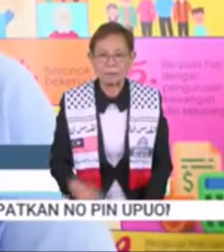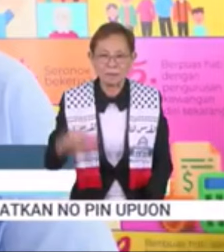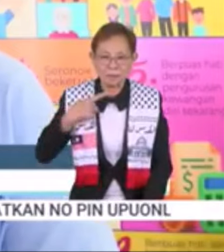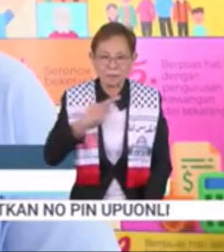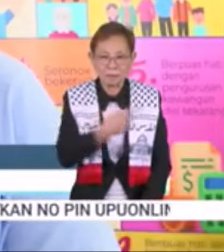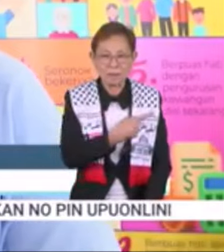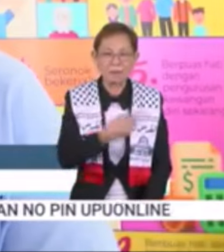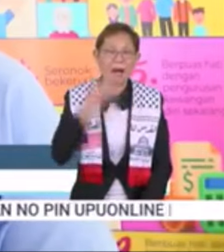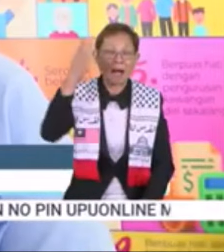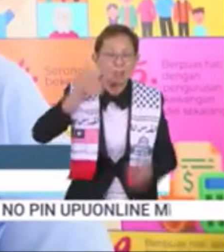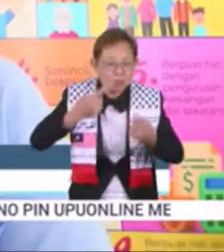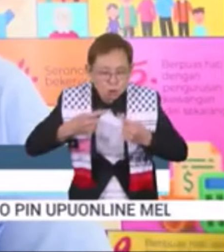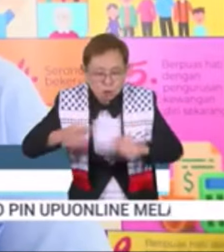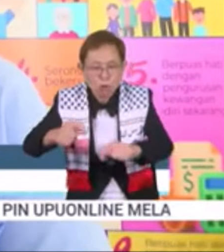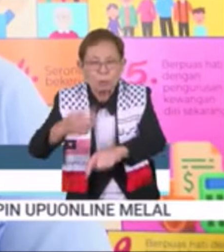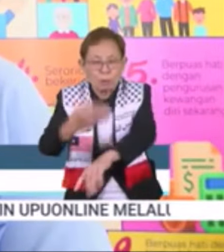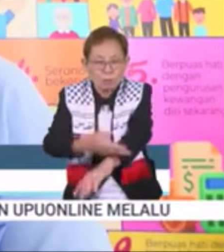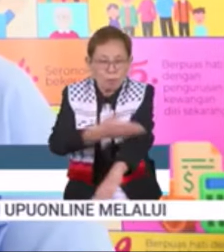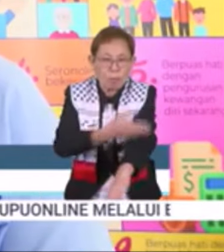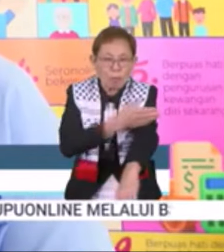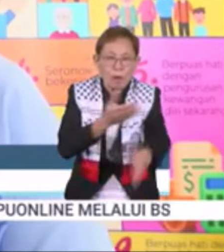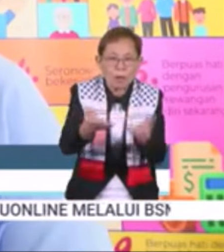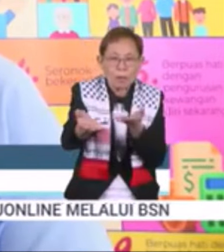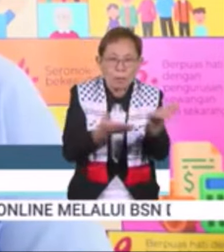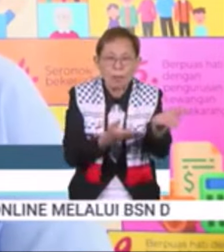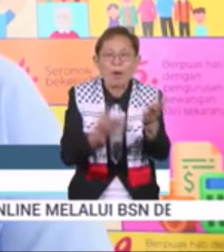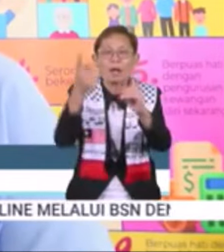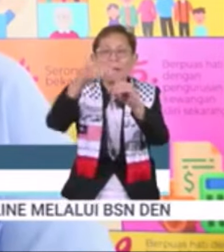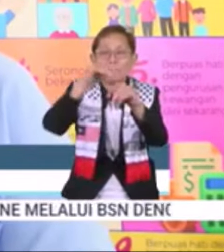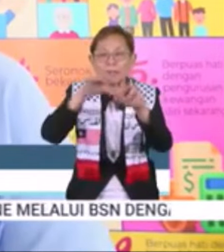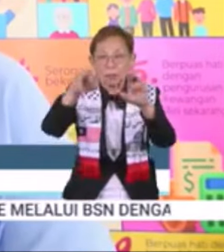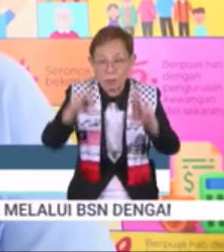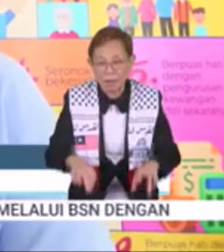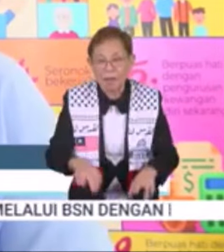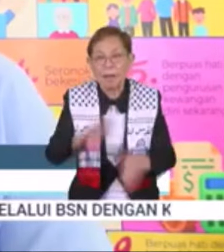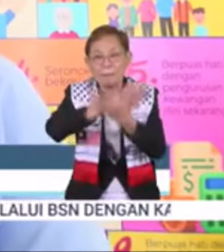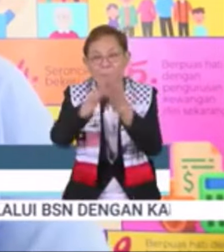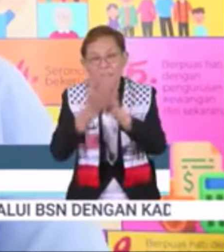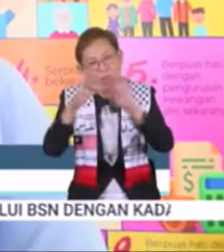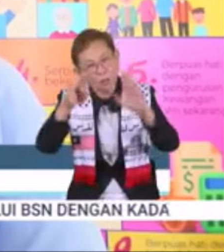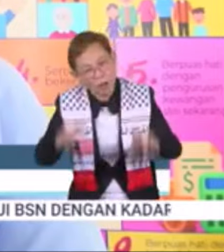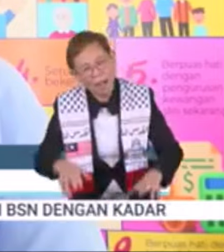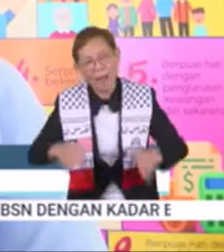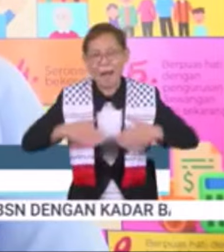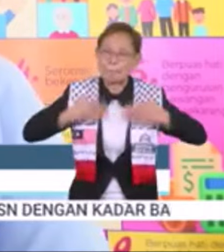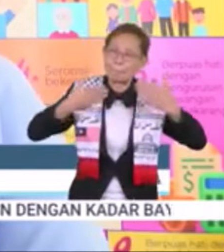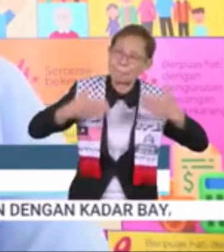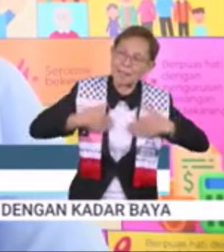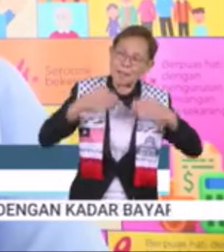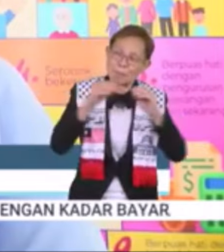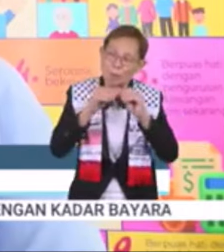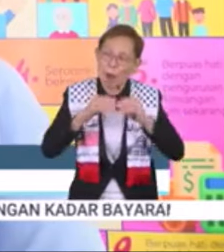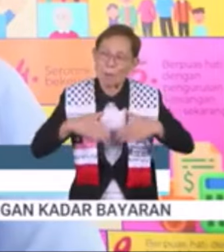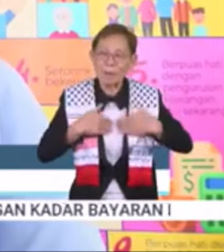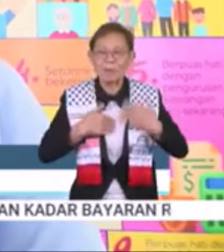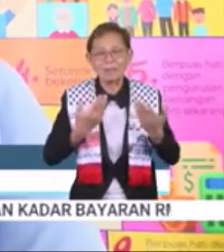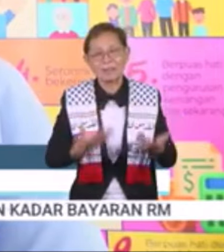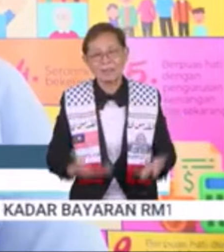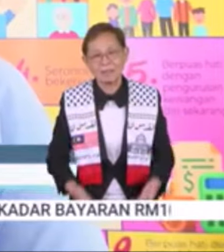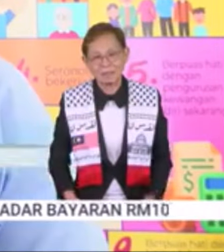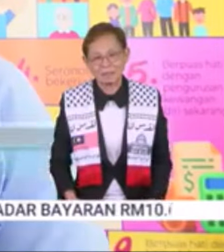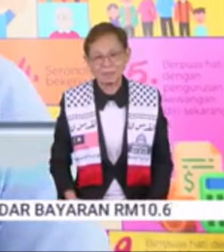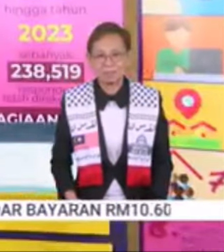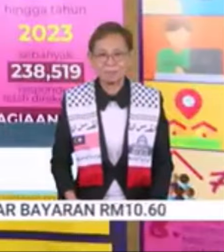Kita akan lebih berusaha untuk meningkatkan lagi perkhidmatan kepada rakyat, menjadikan rakyat lebih gembira, menarik dan bersih